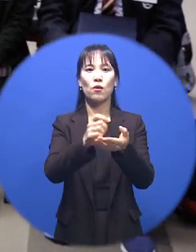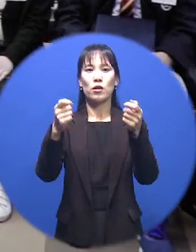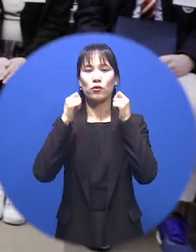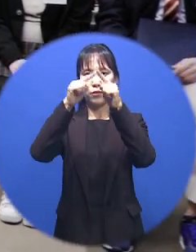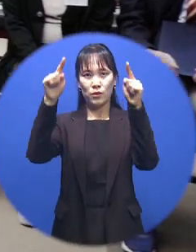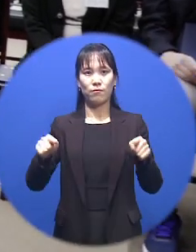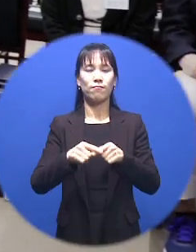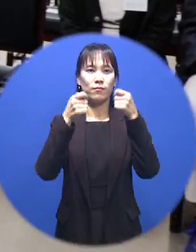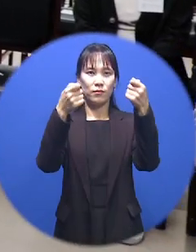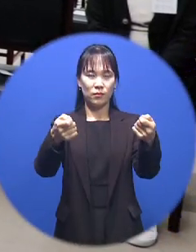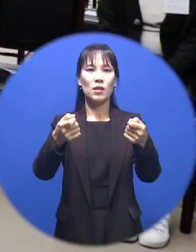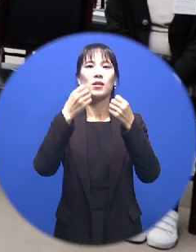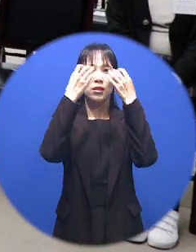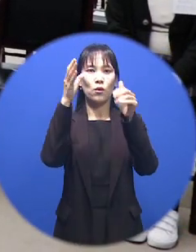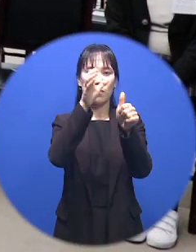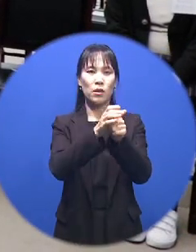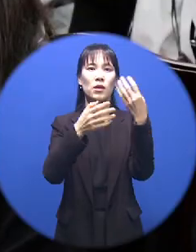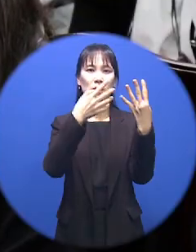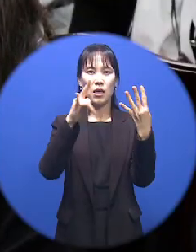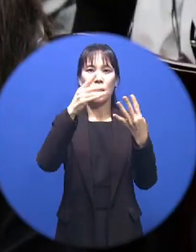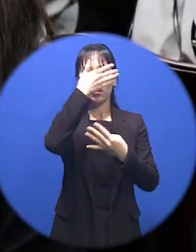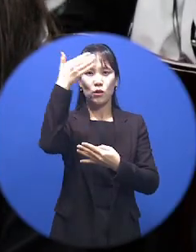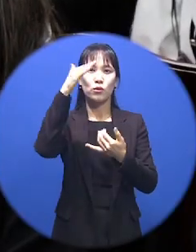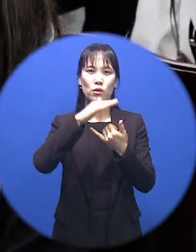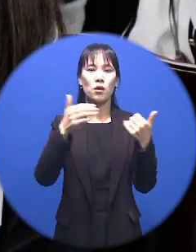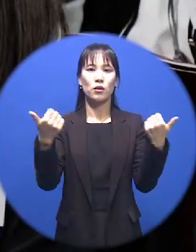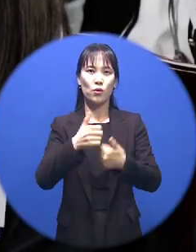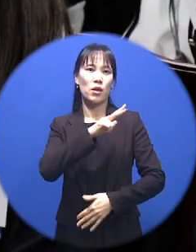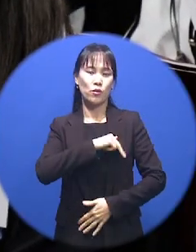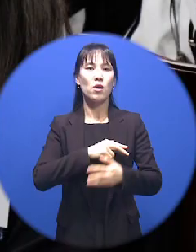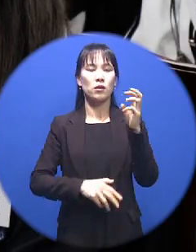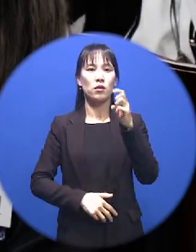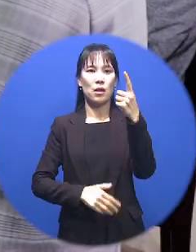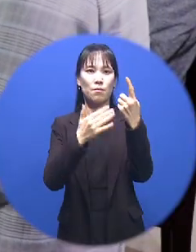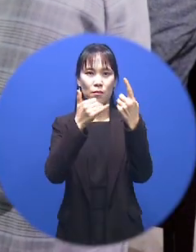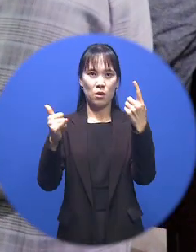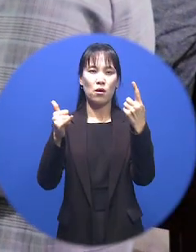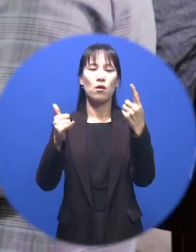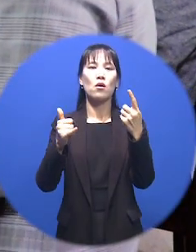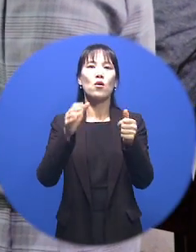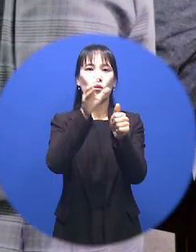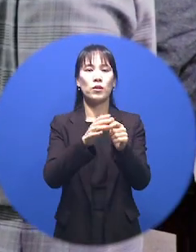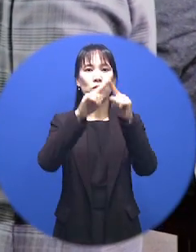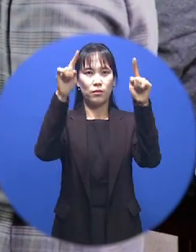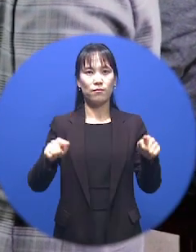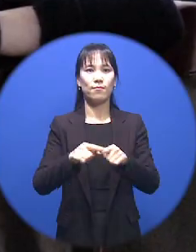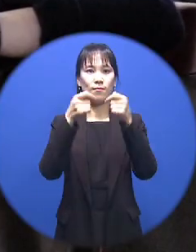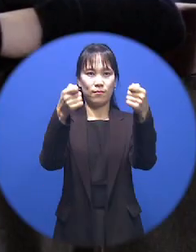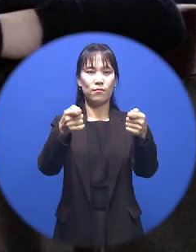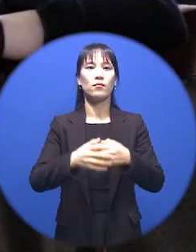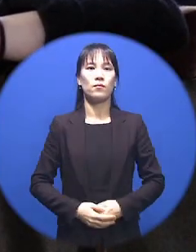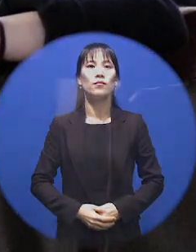선정해 표창장과 수료증을 수여하고 새로 임명된 제4대 청소년의회 의원 31명에게